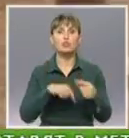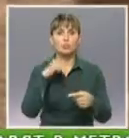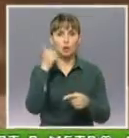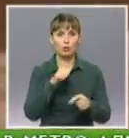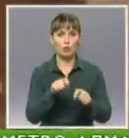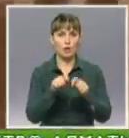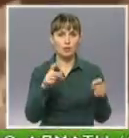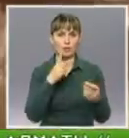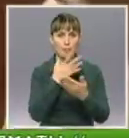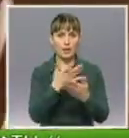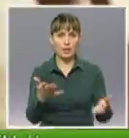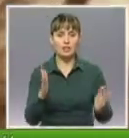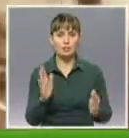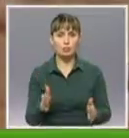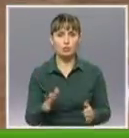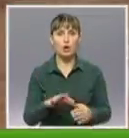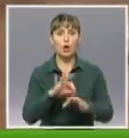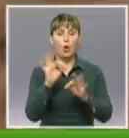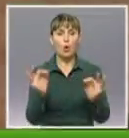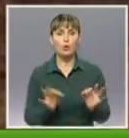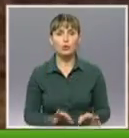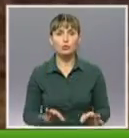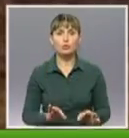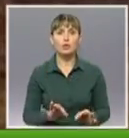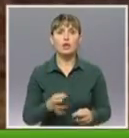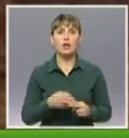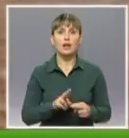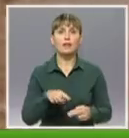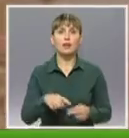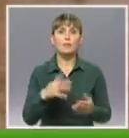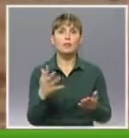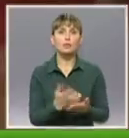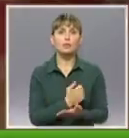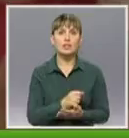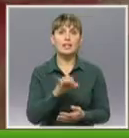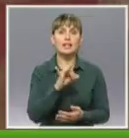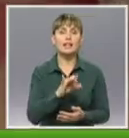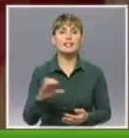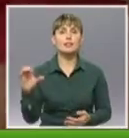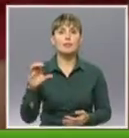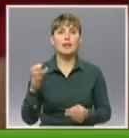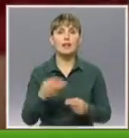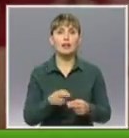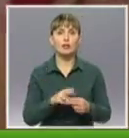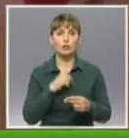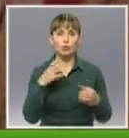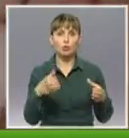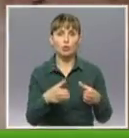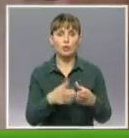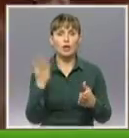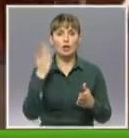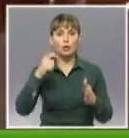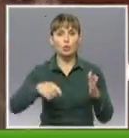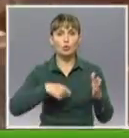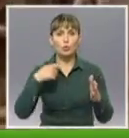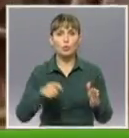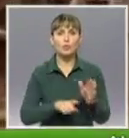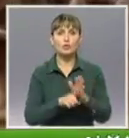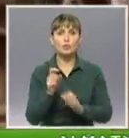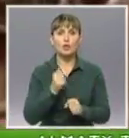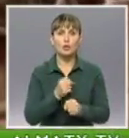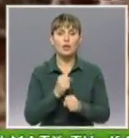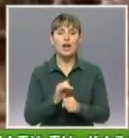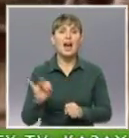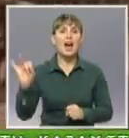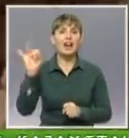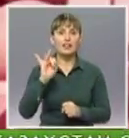А премьеру обещают будущей осенью. За основу сценария взяли трилогию Ильяса Есенберлина «Кочевники». Группа кинодраматургов приступила к работе с